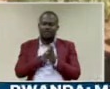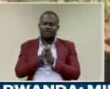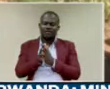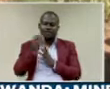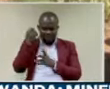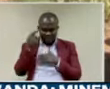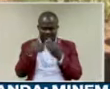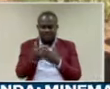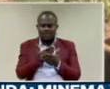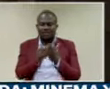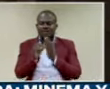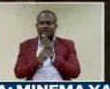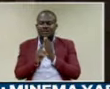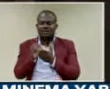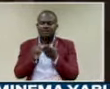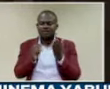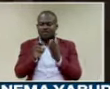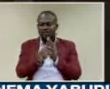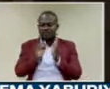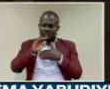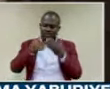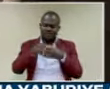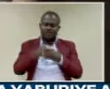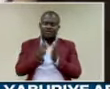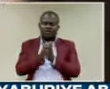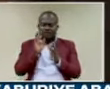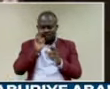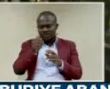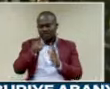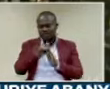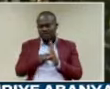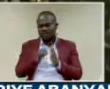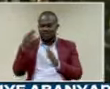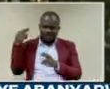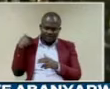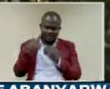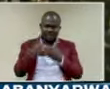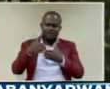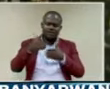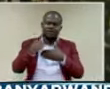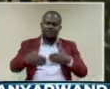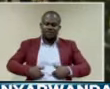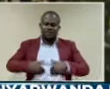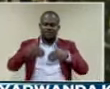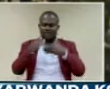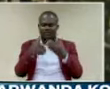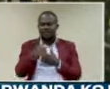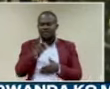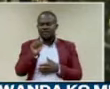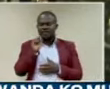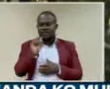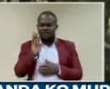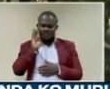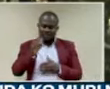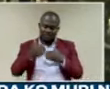Rero turasaba akarere yuko cyangwa uturere twose muri rusange turebwa n'iyi gahunda kwegera urwo rubyiruko. RAB